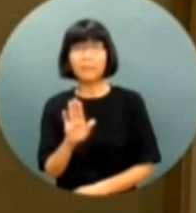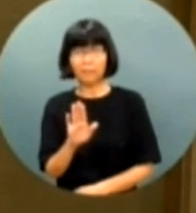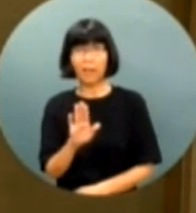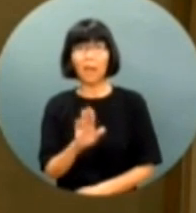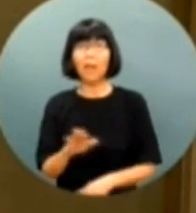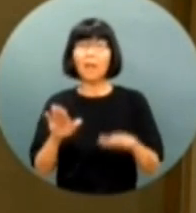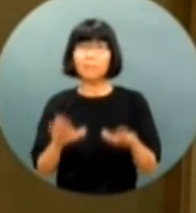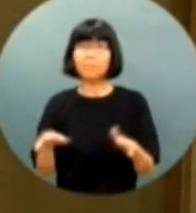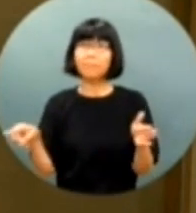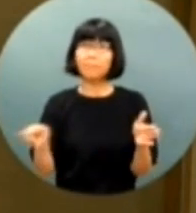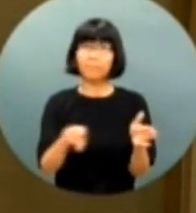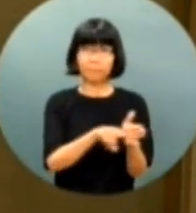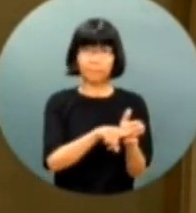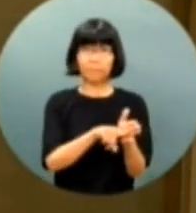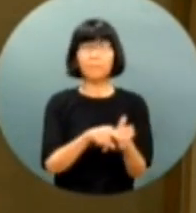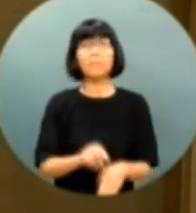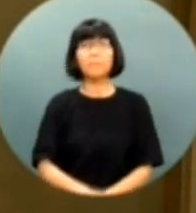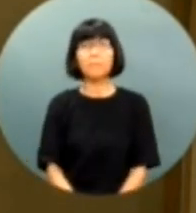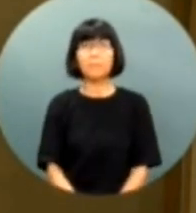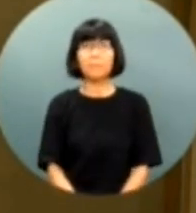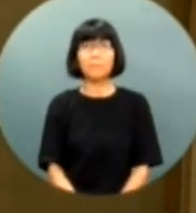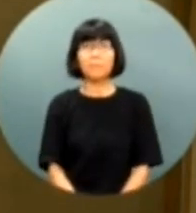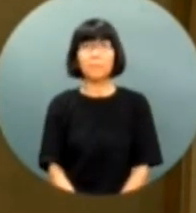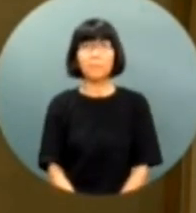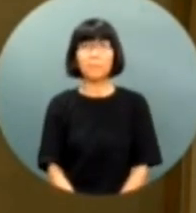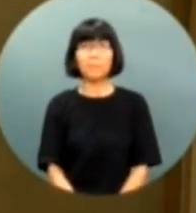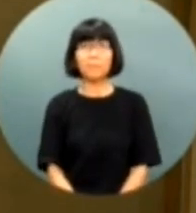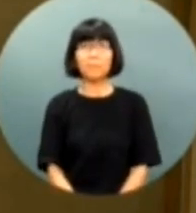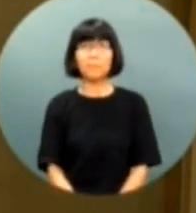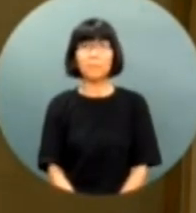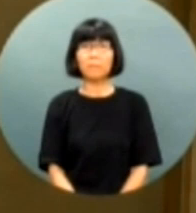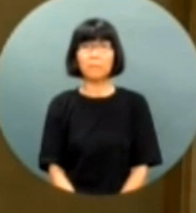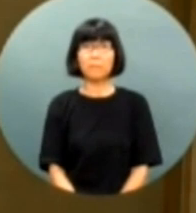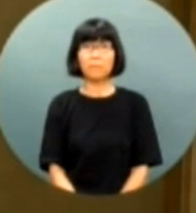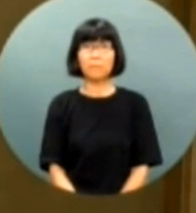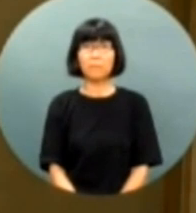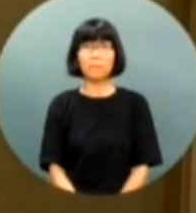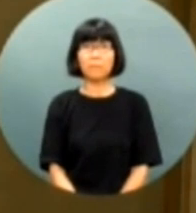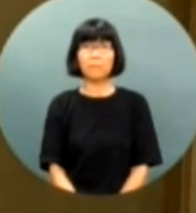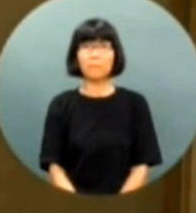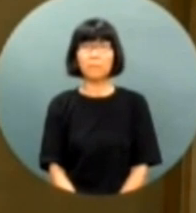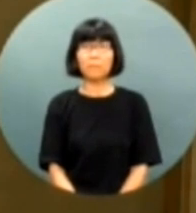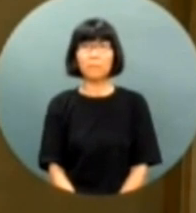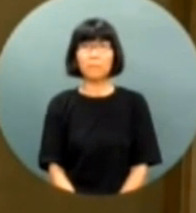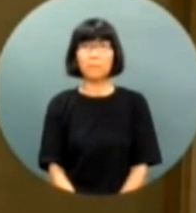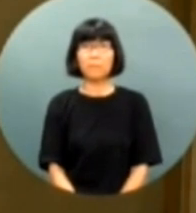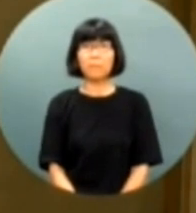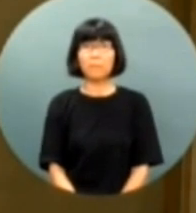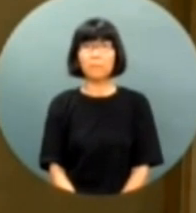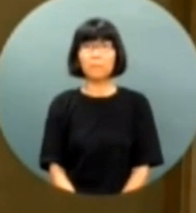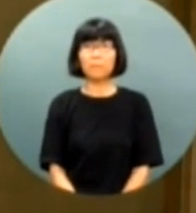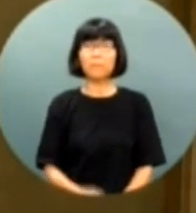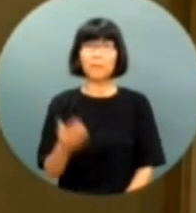踏まえて、今日に至っているというところでございます。で、そんなことないですよ。はい。